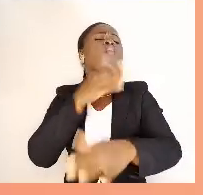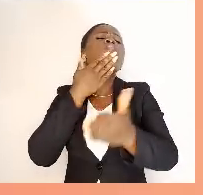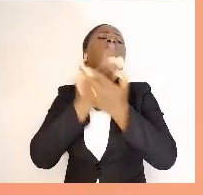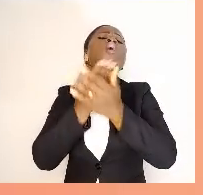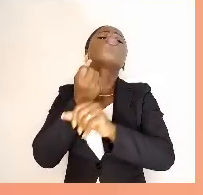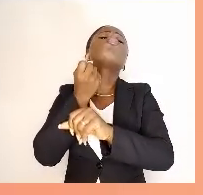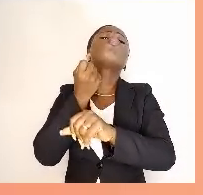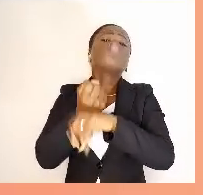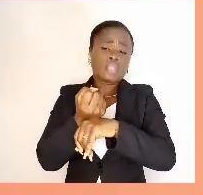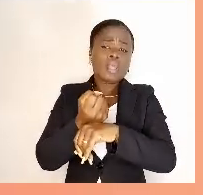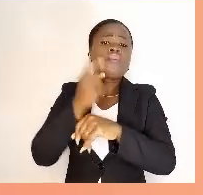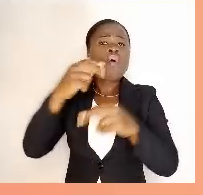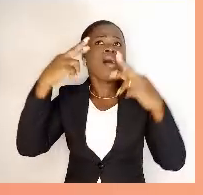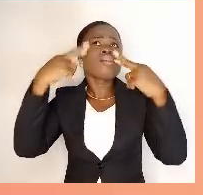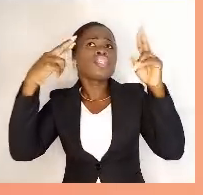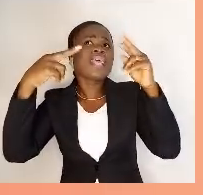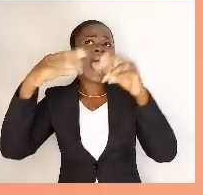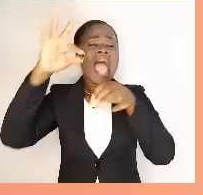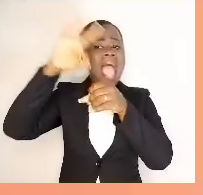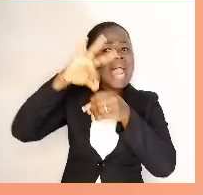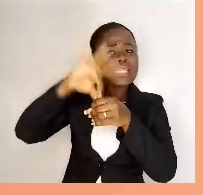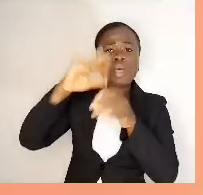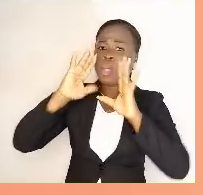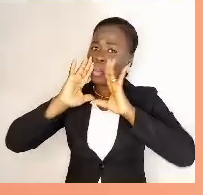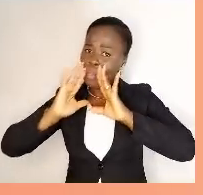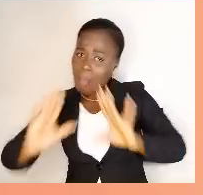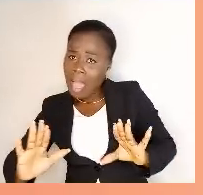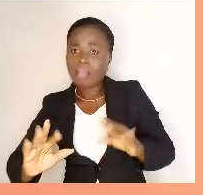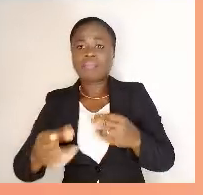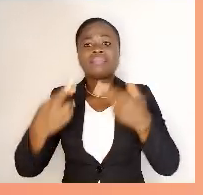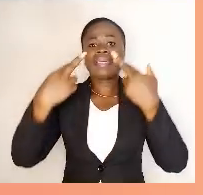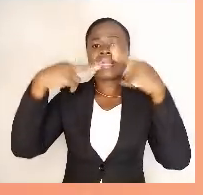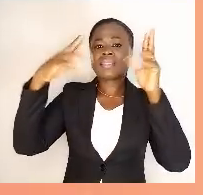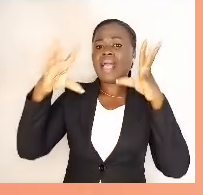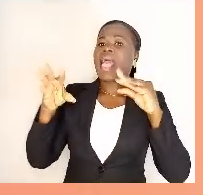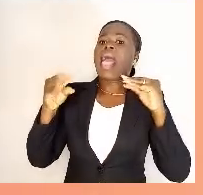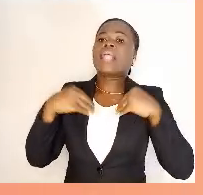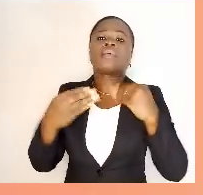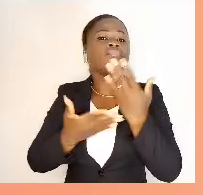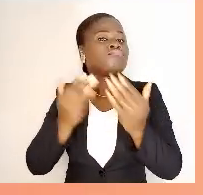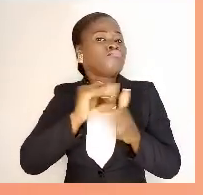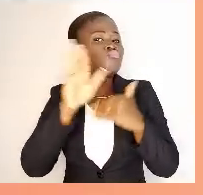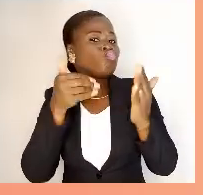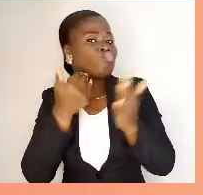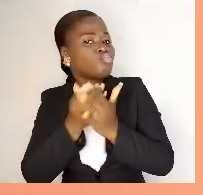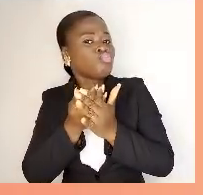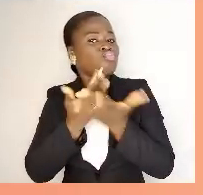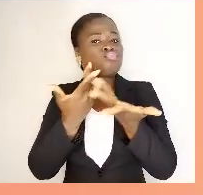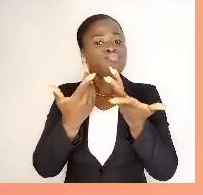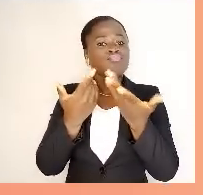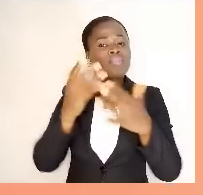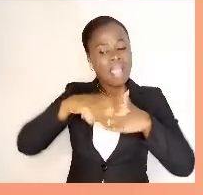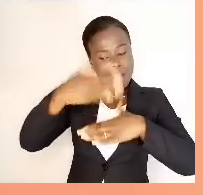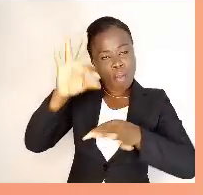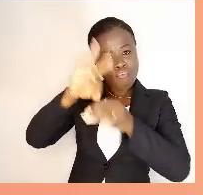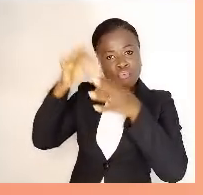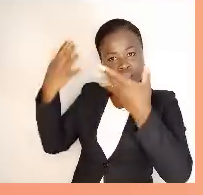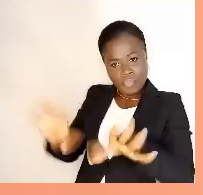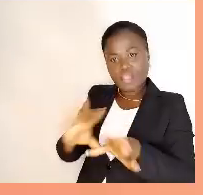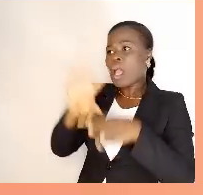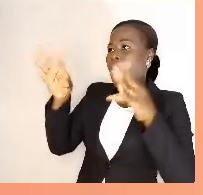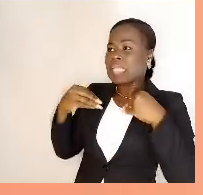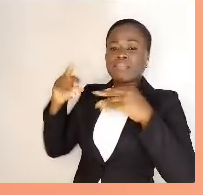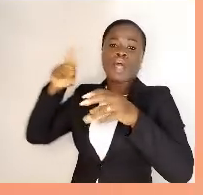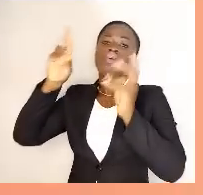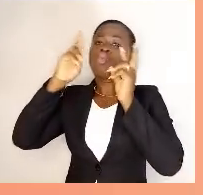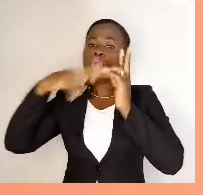durable, de réussir des élections apaisées, dont les résultats seront acceptés par tous le